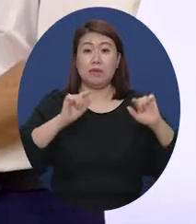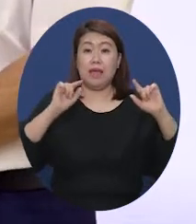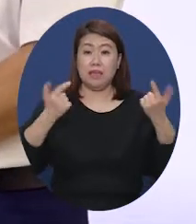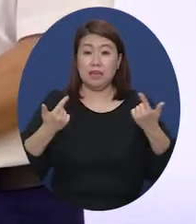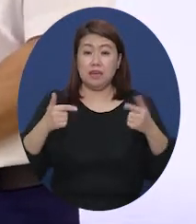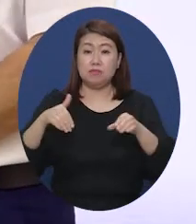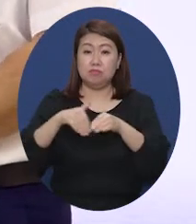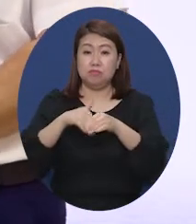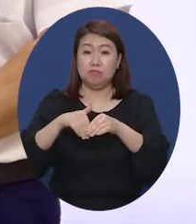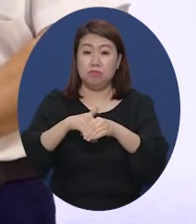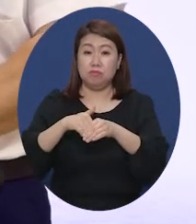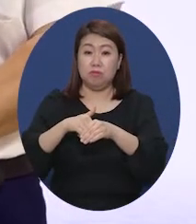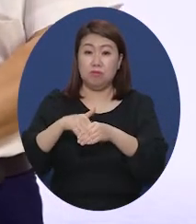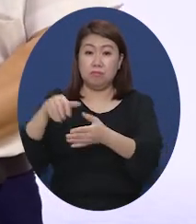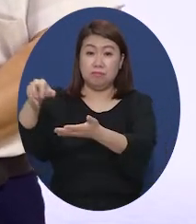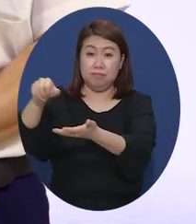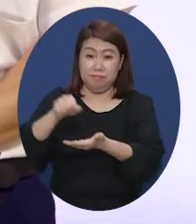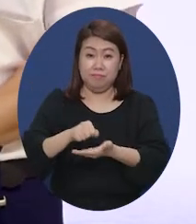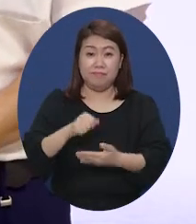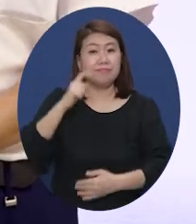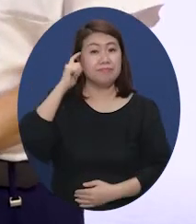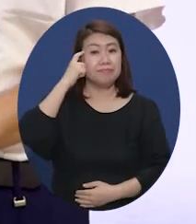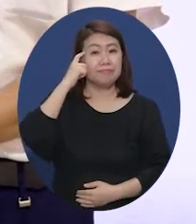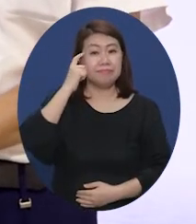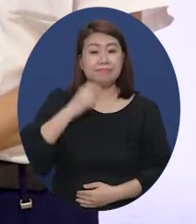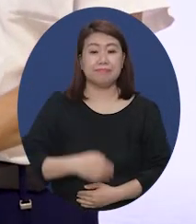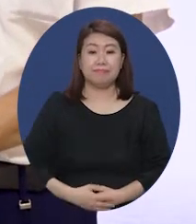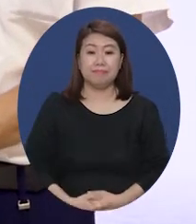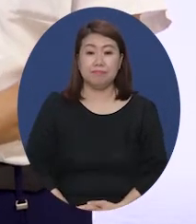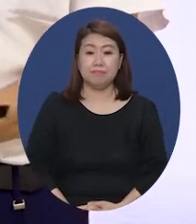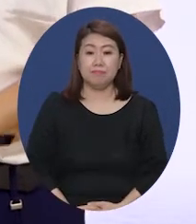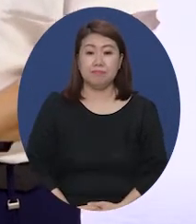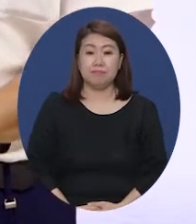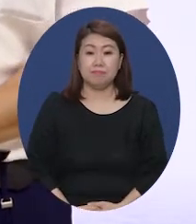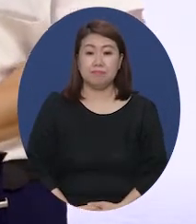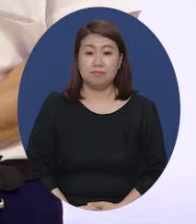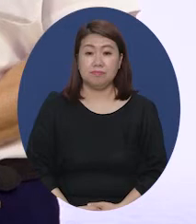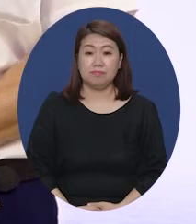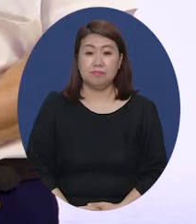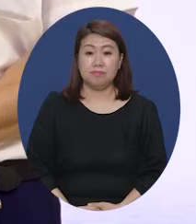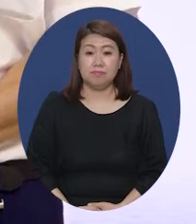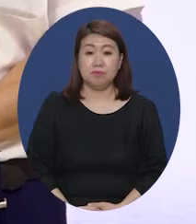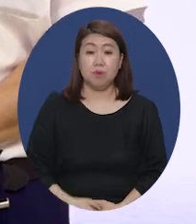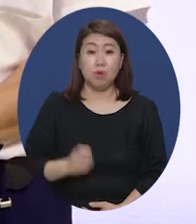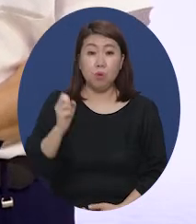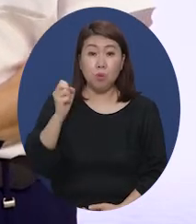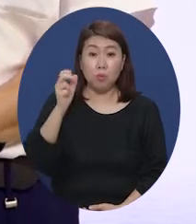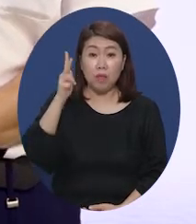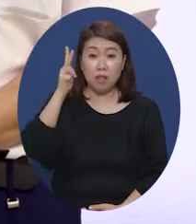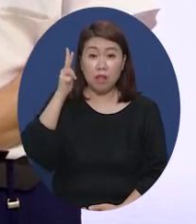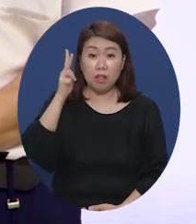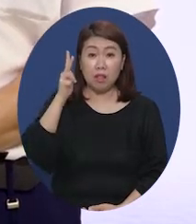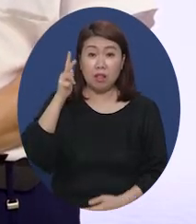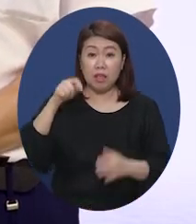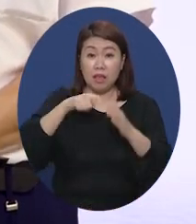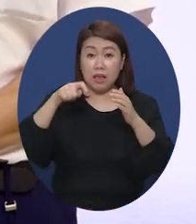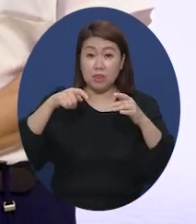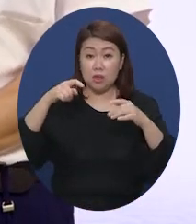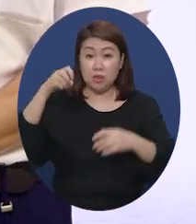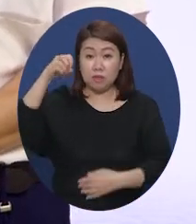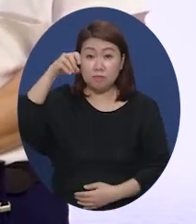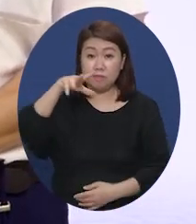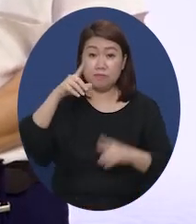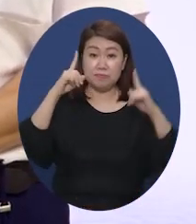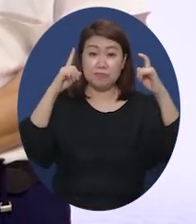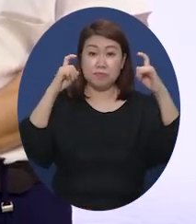그죠? 문명도 그대로 침투해 있다는 것을 우리가 볼 수가 있습니다. 자, 그 다음 보면요. 제가 이제 호텔 옥상에 찍은 건데